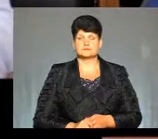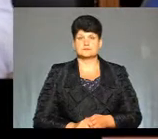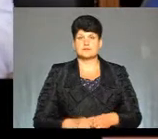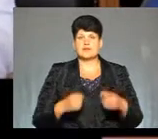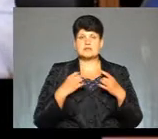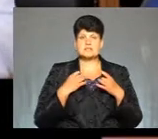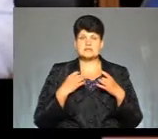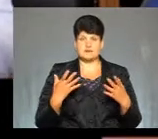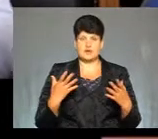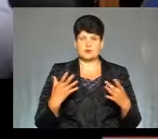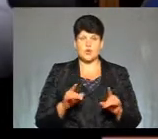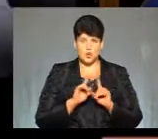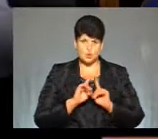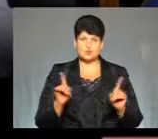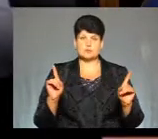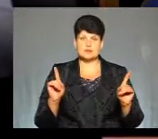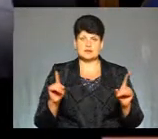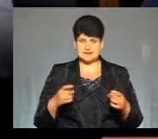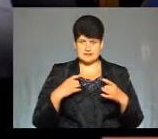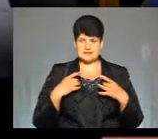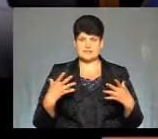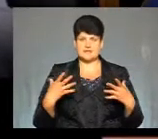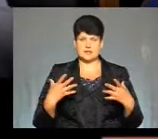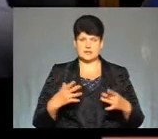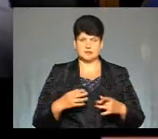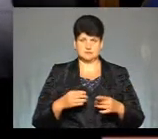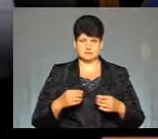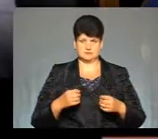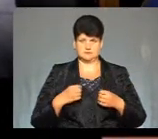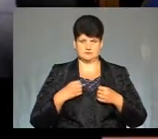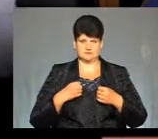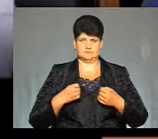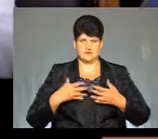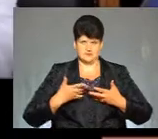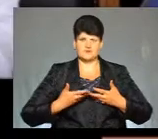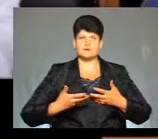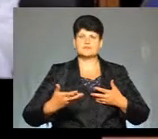Свято особливе, свято церемонійне, свято із